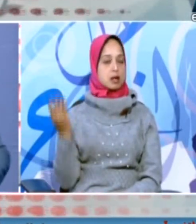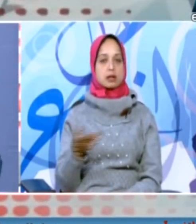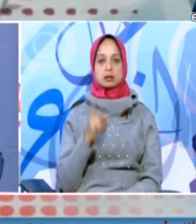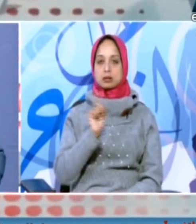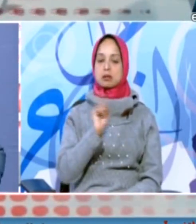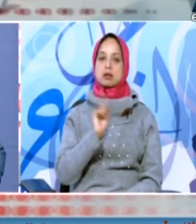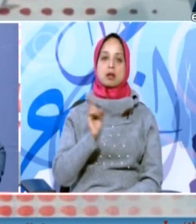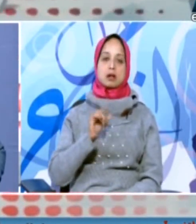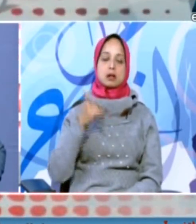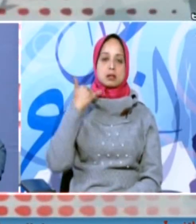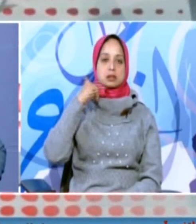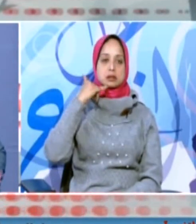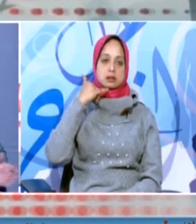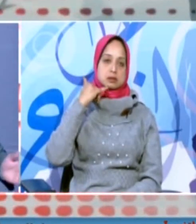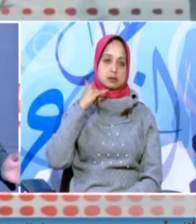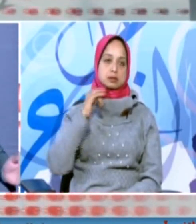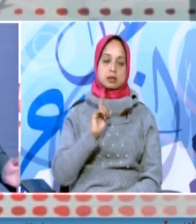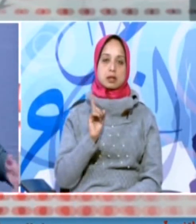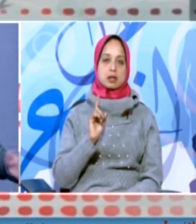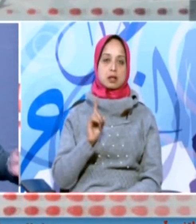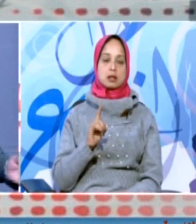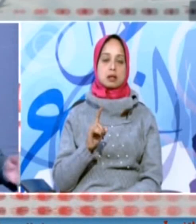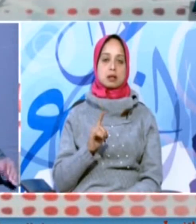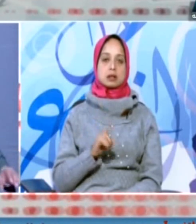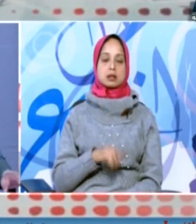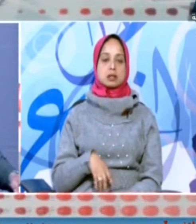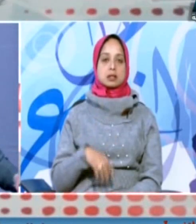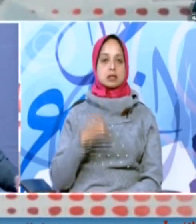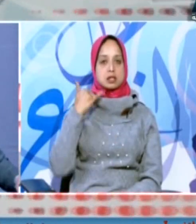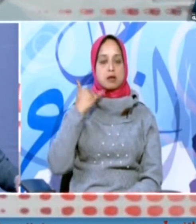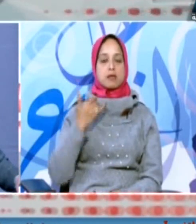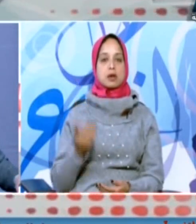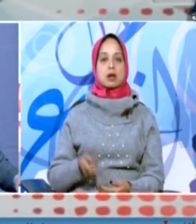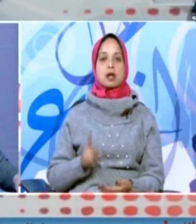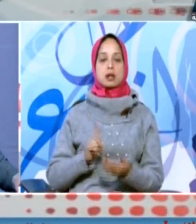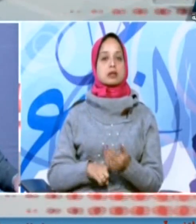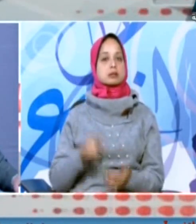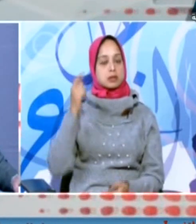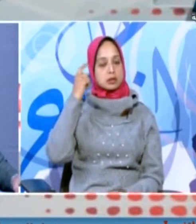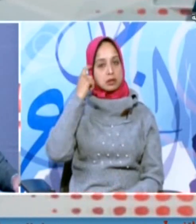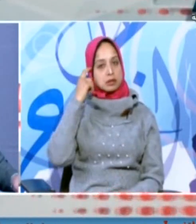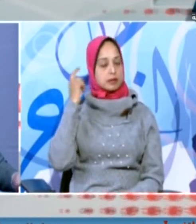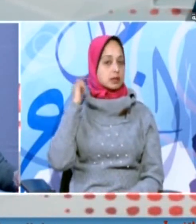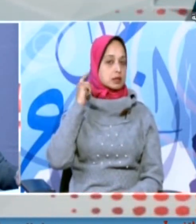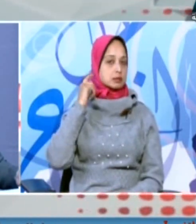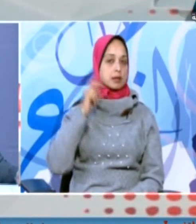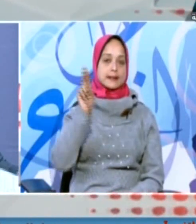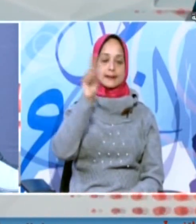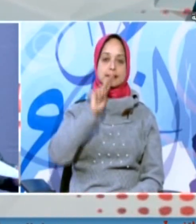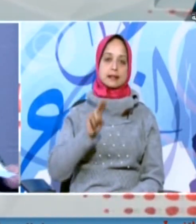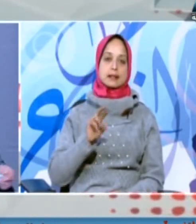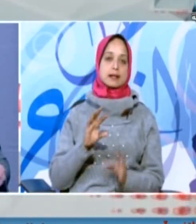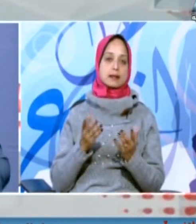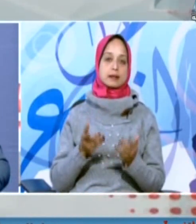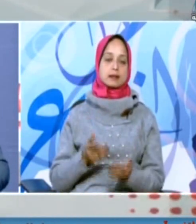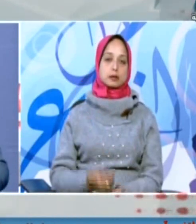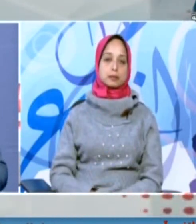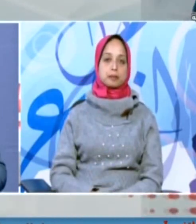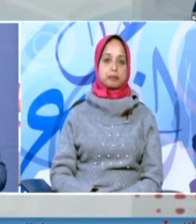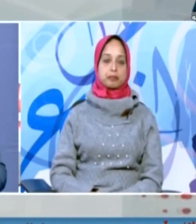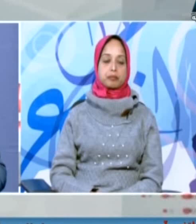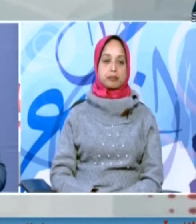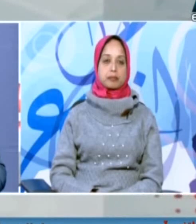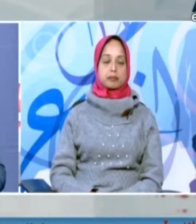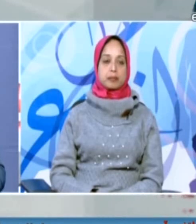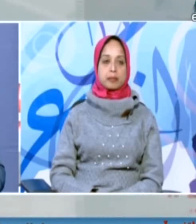وردينا عليك، فاحنا لو قفلنا التليفونات هنشرح باستمرار، بس احنا برضو بنحب ناخد تليفونات الطلبه ونسمع الايه الاسئله اللي عندهم. ماشي ماشي. كان انطباق